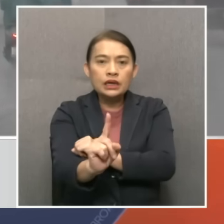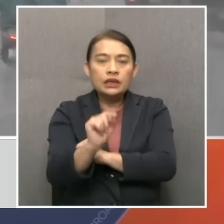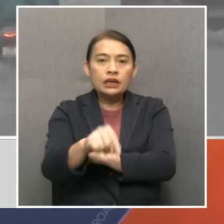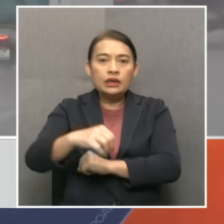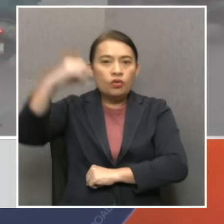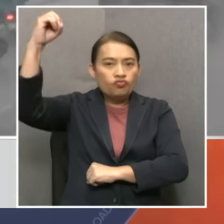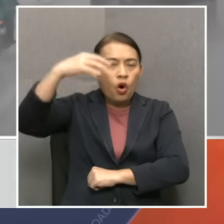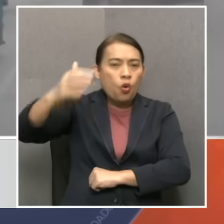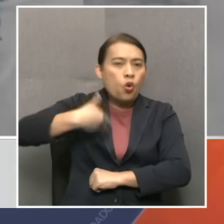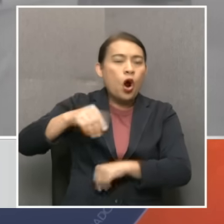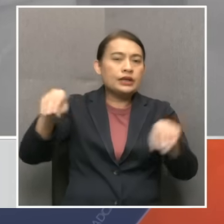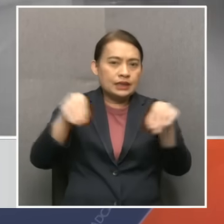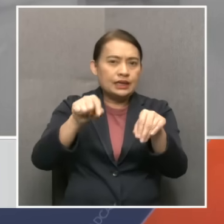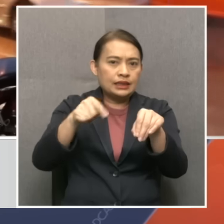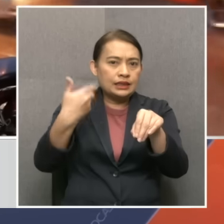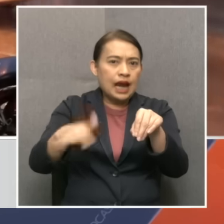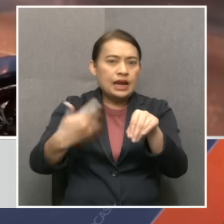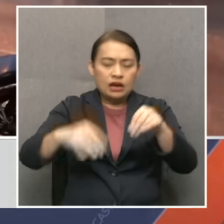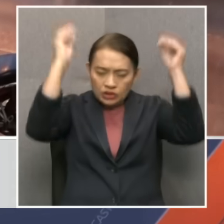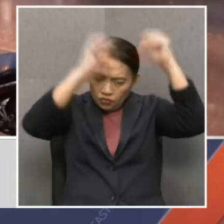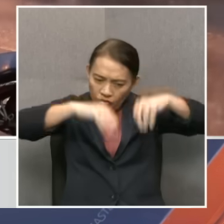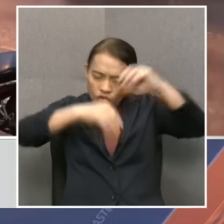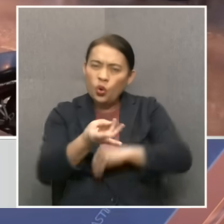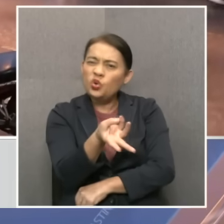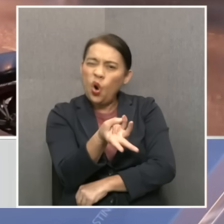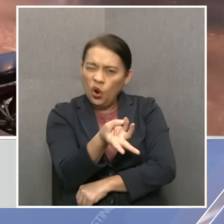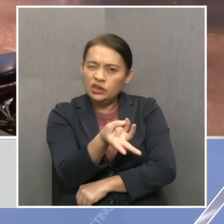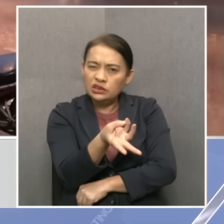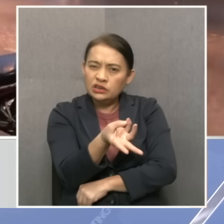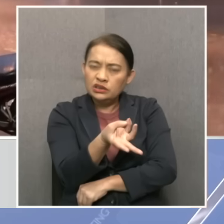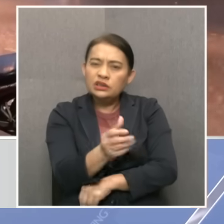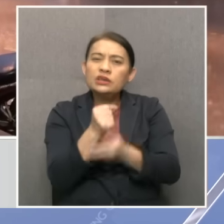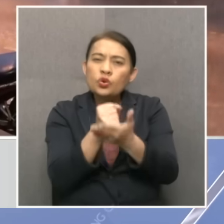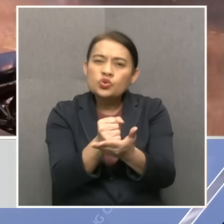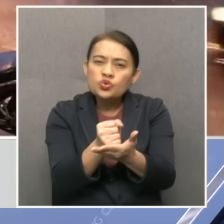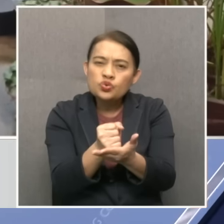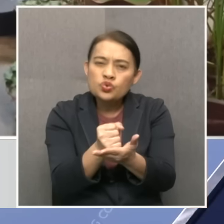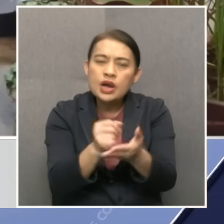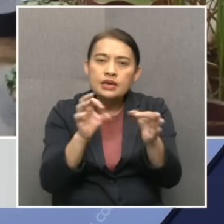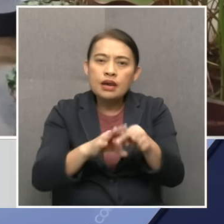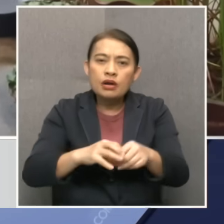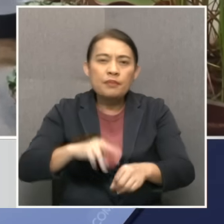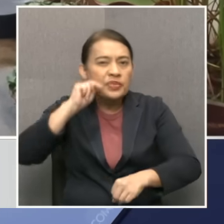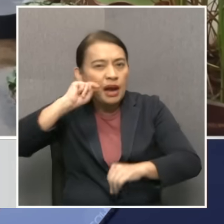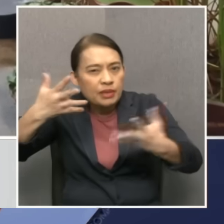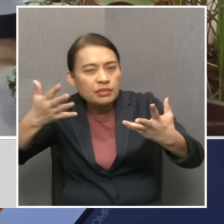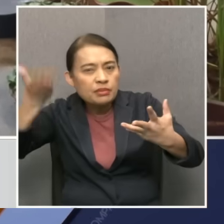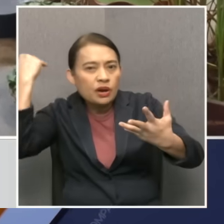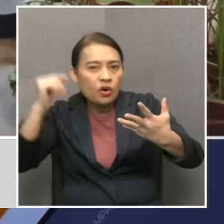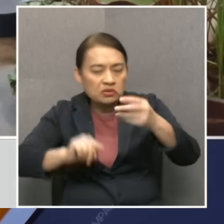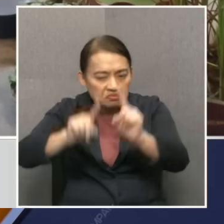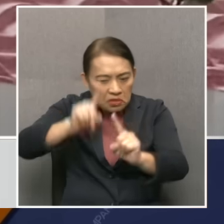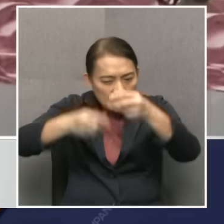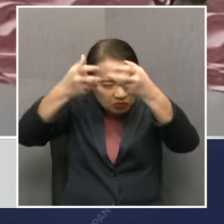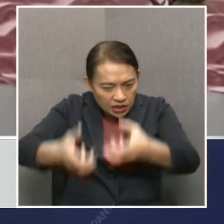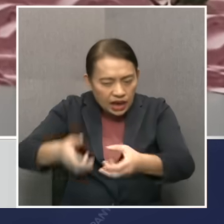ถึงปริมาณฝนของเราที่ยังน้อยกว่าค่าเฉลี่ยอยู่แต่พอจะบรรเทาเบาบางเรื่องของภัยแล้งที่เราเคยประเมินเอาไว้ว่าหนักก่อนหน้านี้ไหม